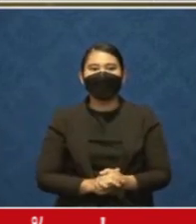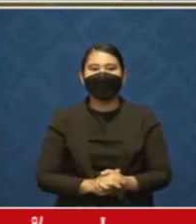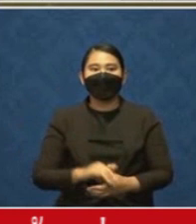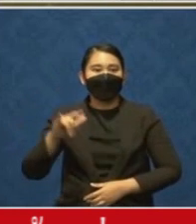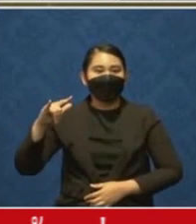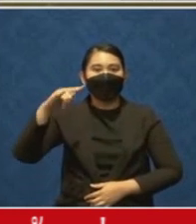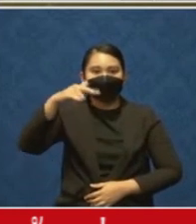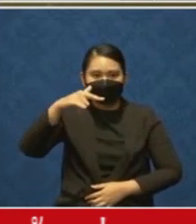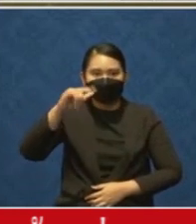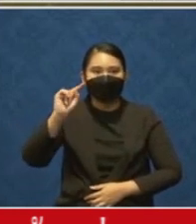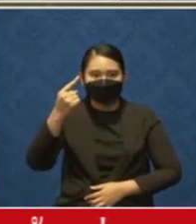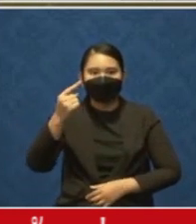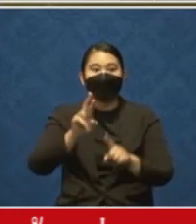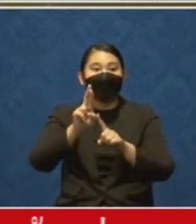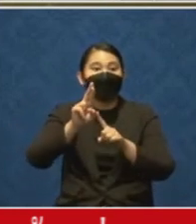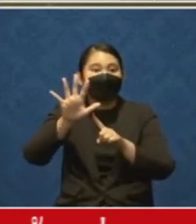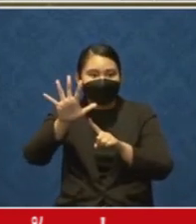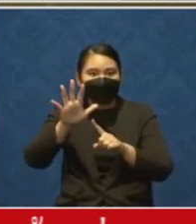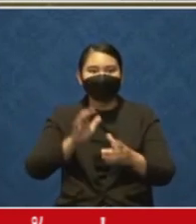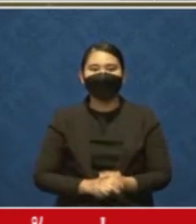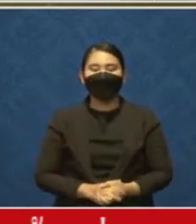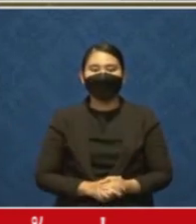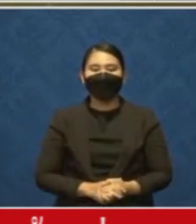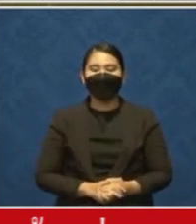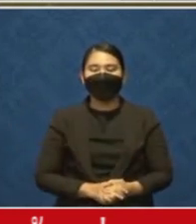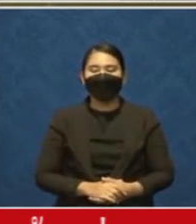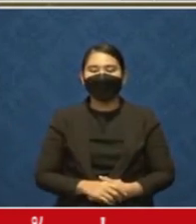ทางยุทธศาสตร์เจเนเรชั่นที่5